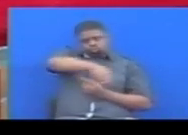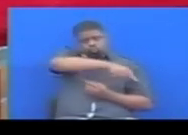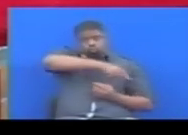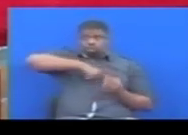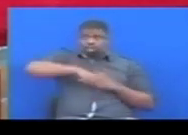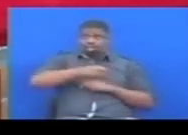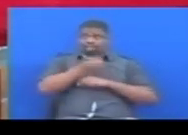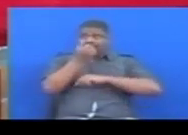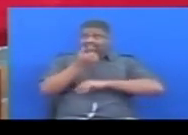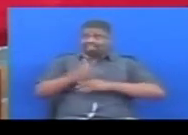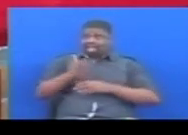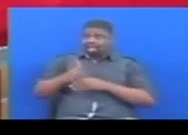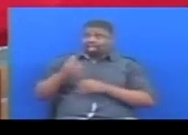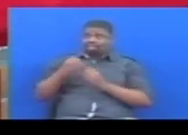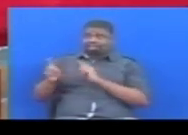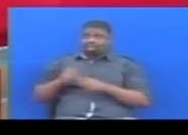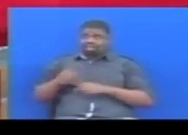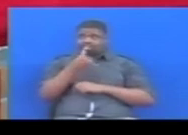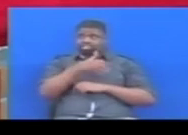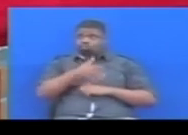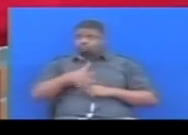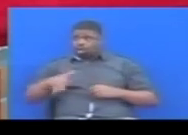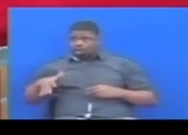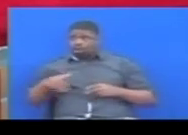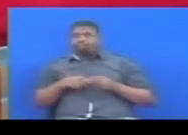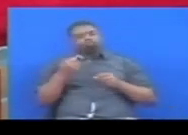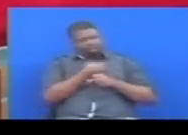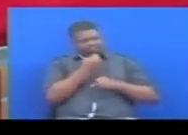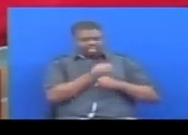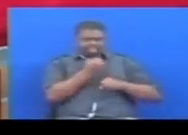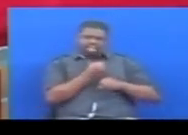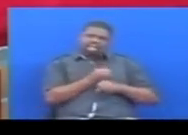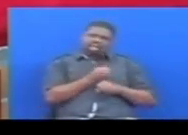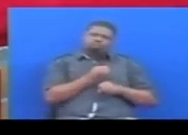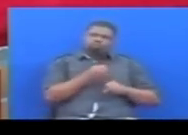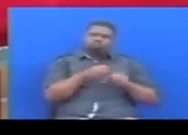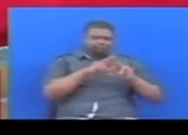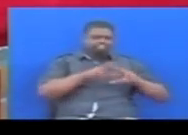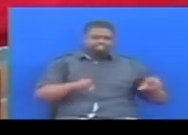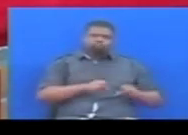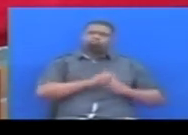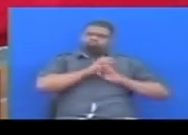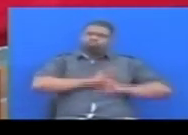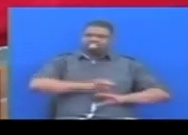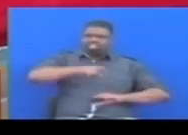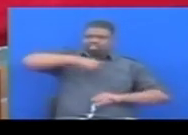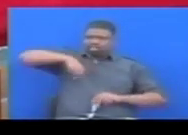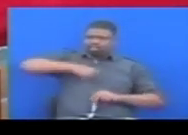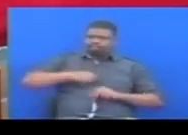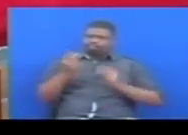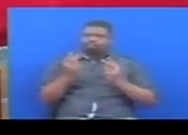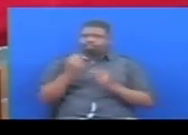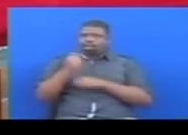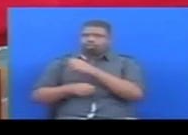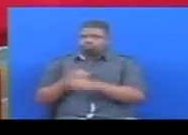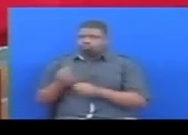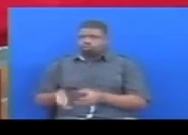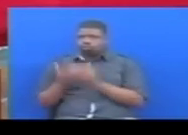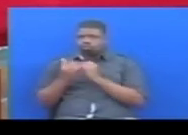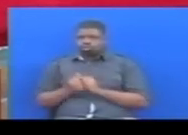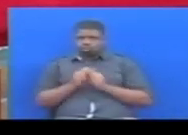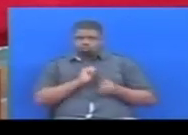kupitia taasisi inayotuunganisha, tutafanya pia utafiti wa kujiridhisha juu ya stock assessment na hatua za kuweza